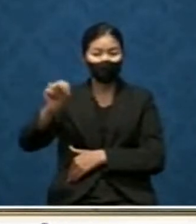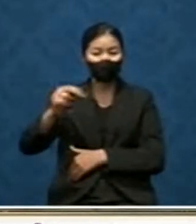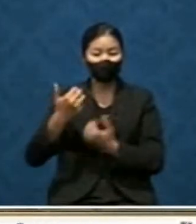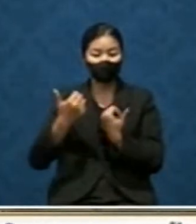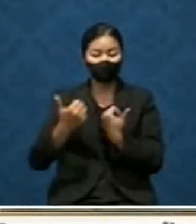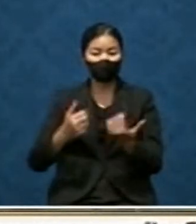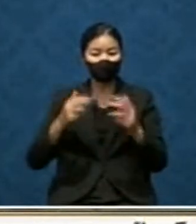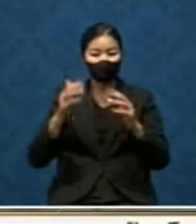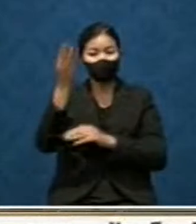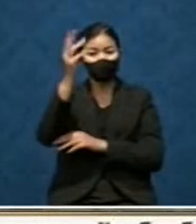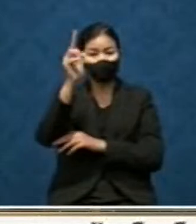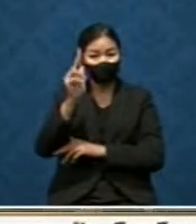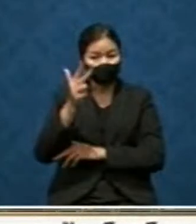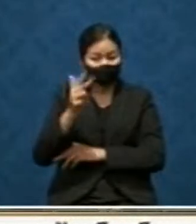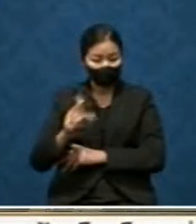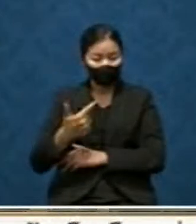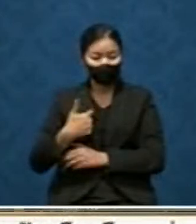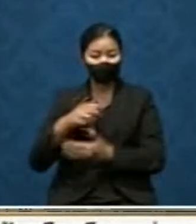เป็ยาเสรตดของโลก